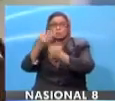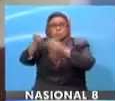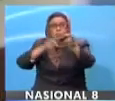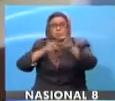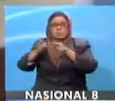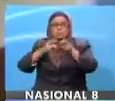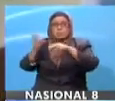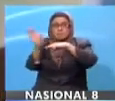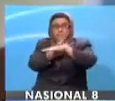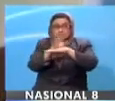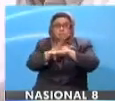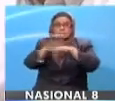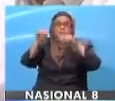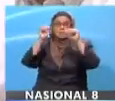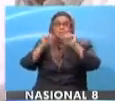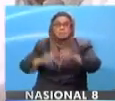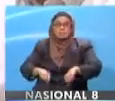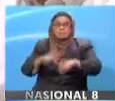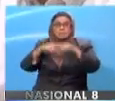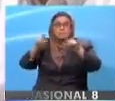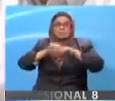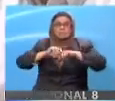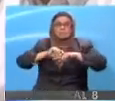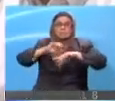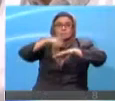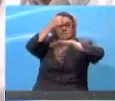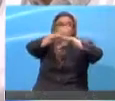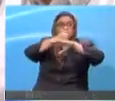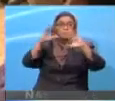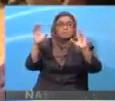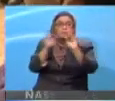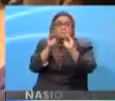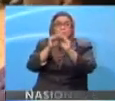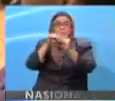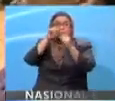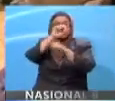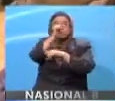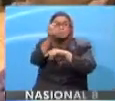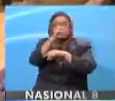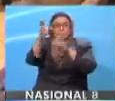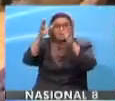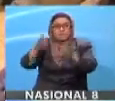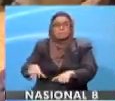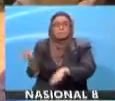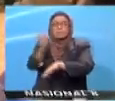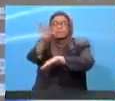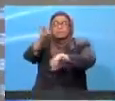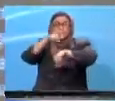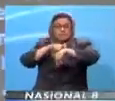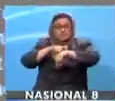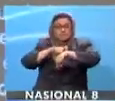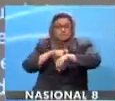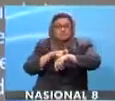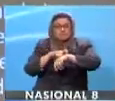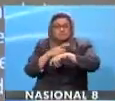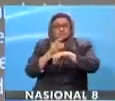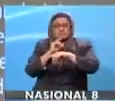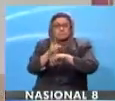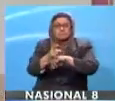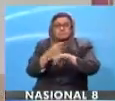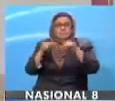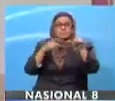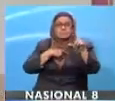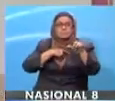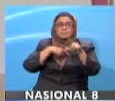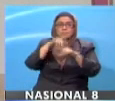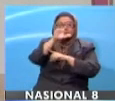membolehkan perusahaan menyiarkan mesyuarat kepada lebih 10,000 orang pada satu-satu masa. Sehingga kini lebih 350 juta orang di